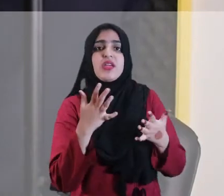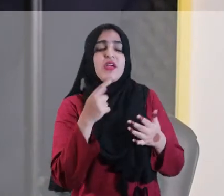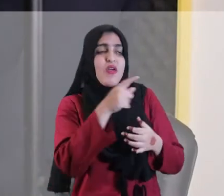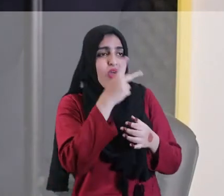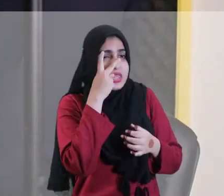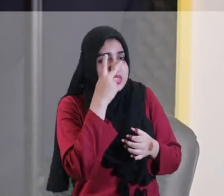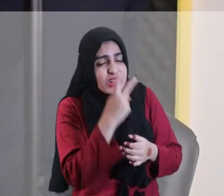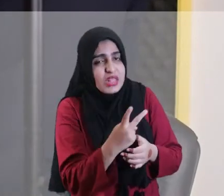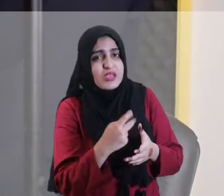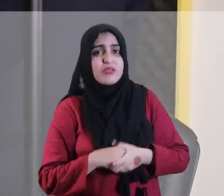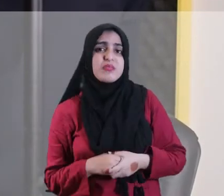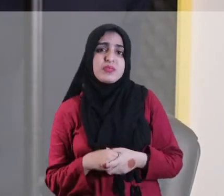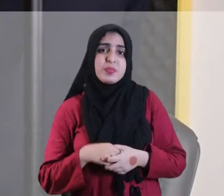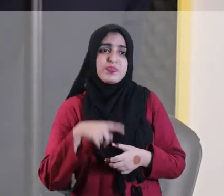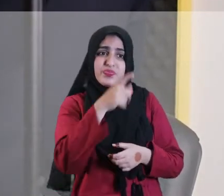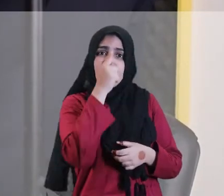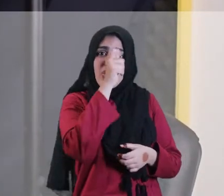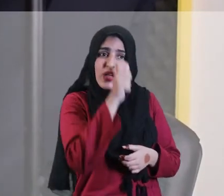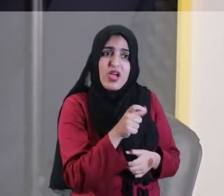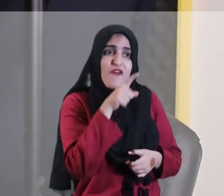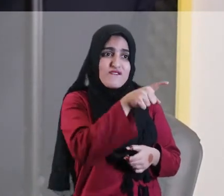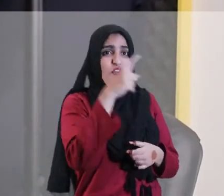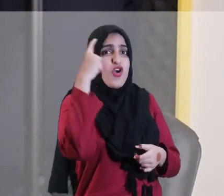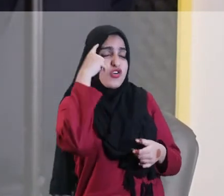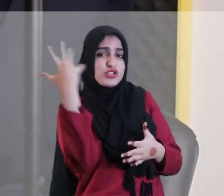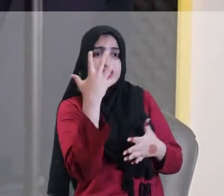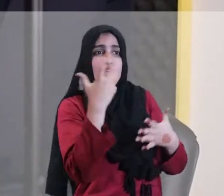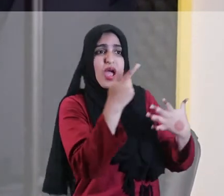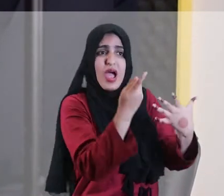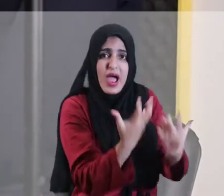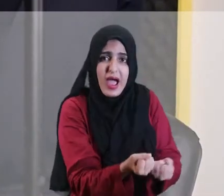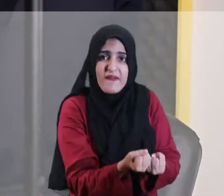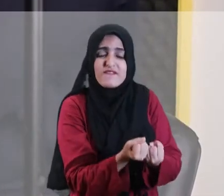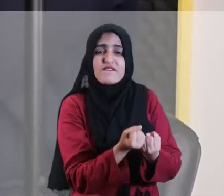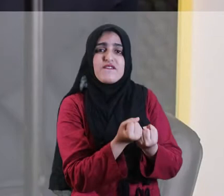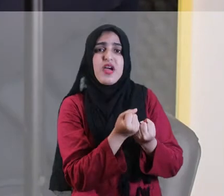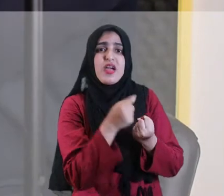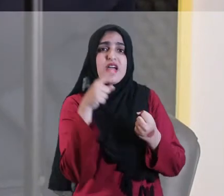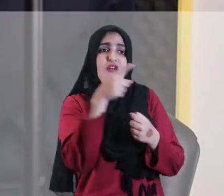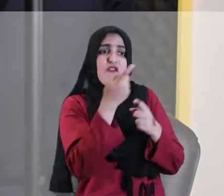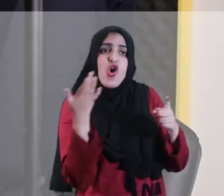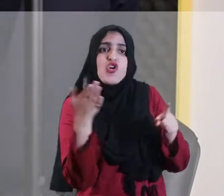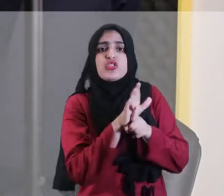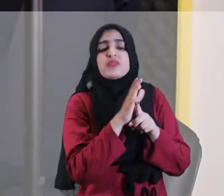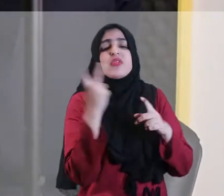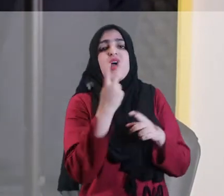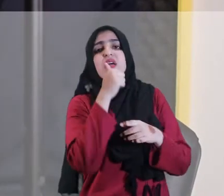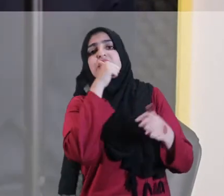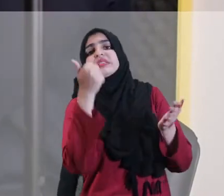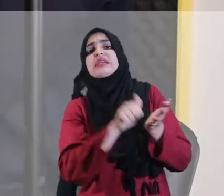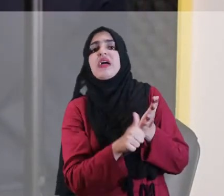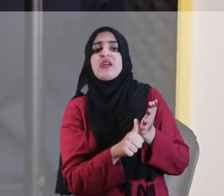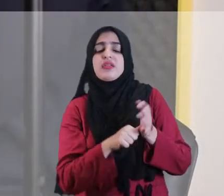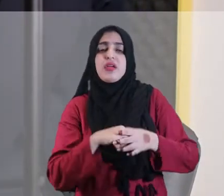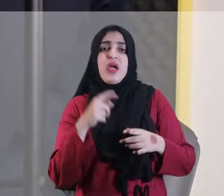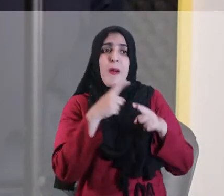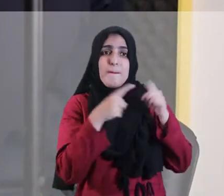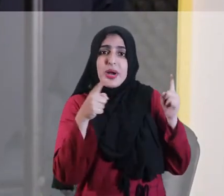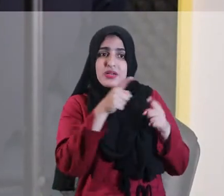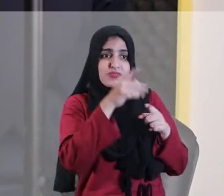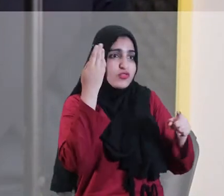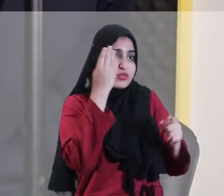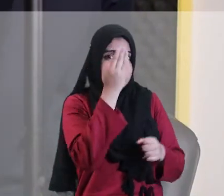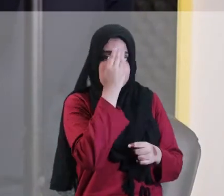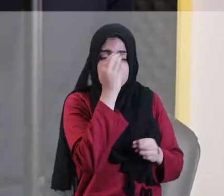कि इंसान है उसकी एक कहानी है जो इसके पीछे छुपी हुई है वह इसका सहारा ले रहे हैं अगर उसको इंप्रेस नहीं किया सफल बनावे इंप्रूव